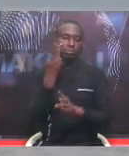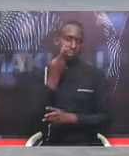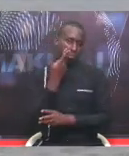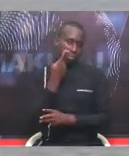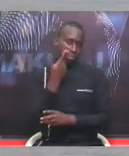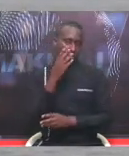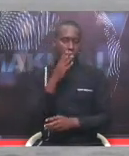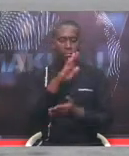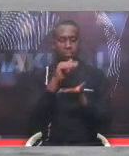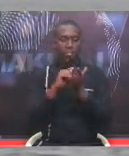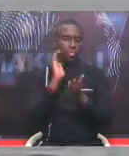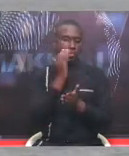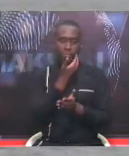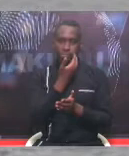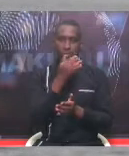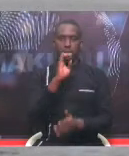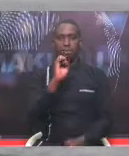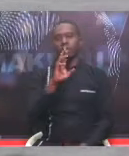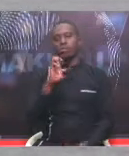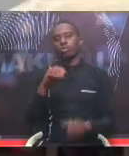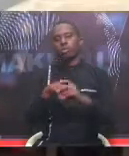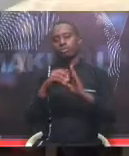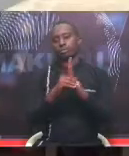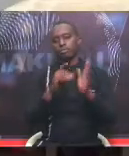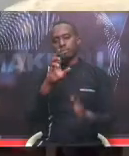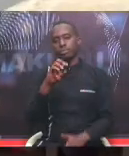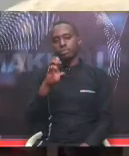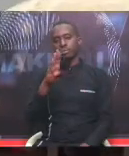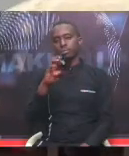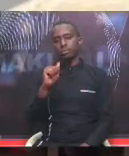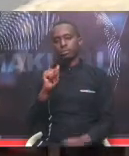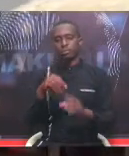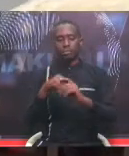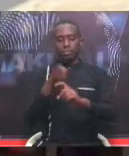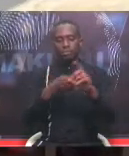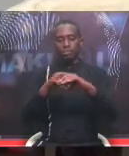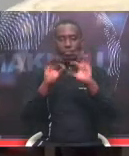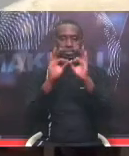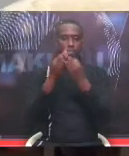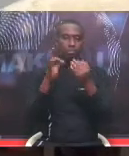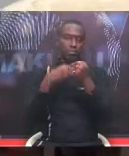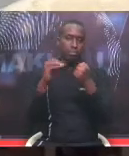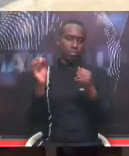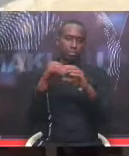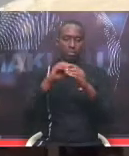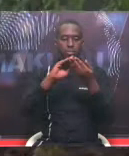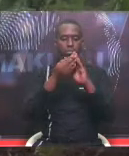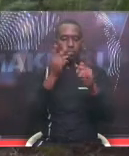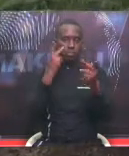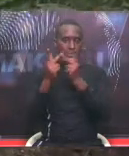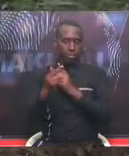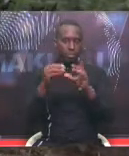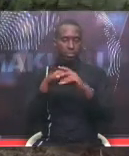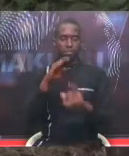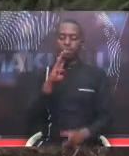ikirwa cya Birwa kiri mu kiyaga cya Burera mu karere ka Burera kimuye imiryango isaga 80 ituzwa mu mudugudu w'icyitegerezo wa